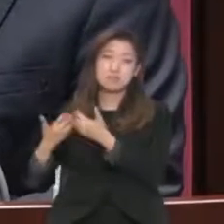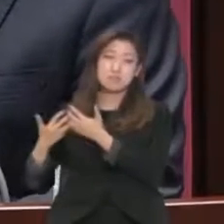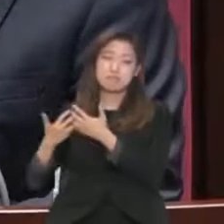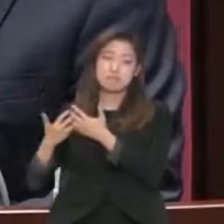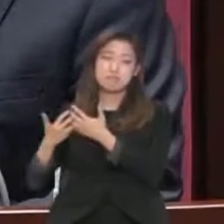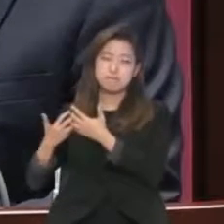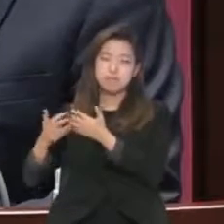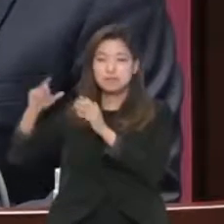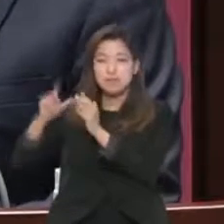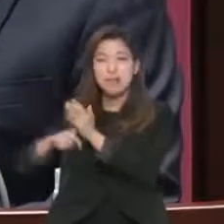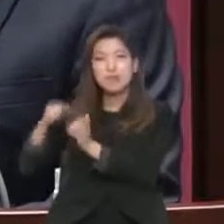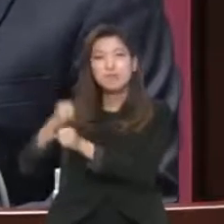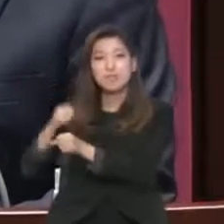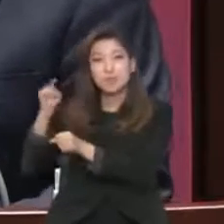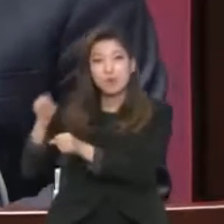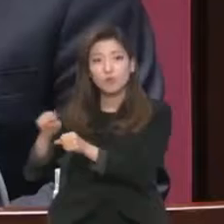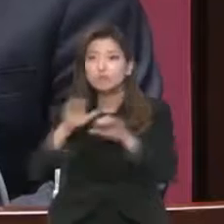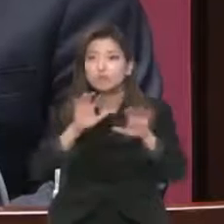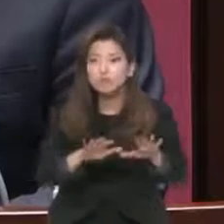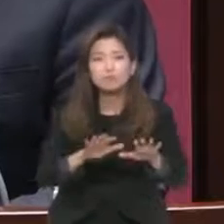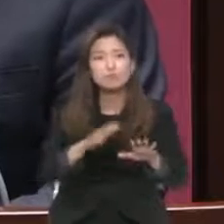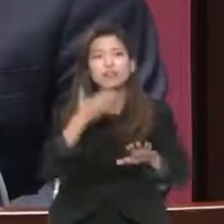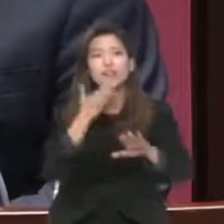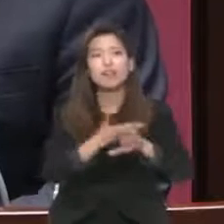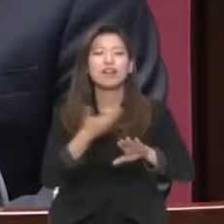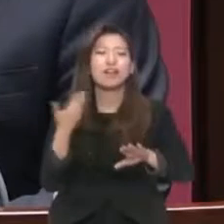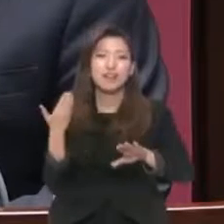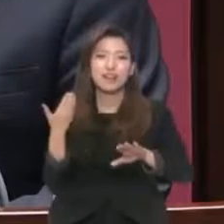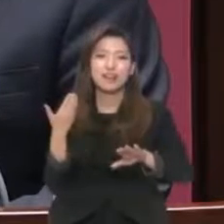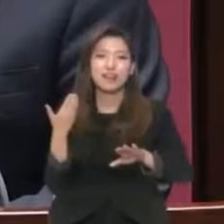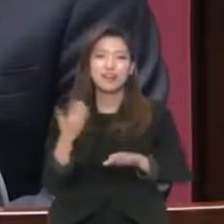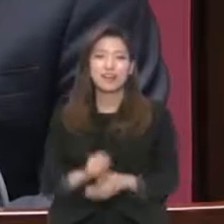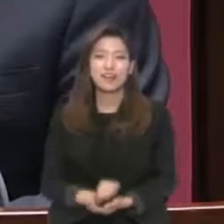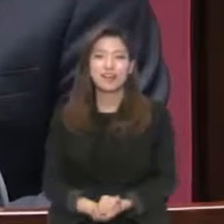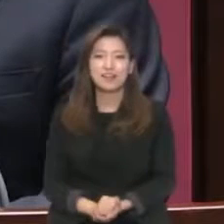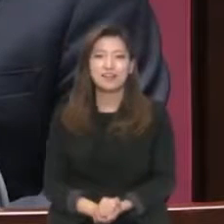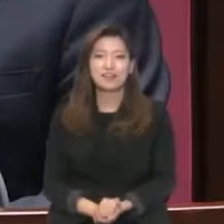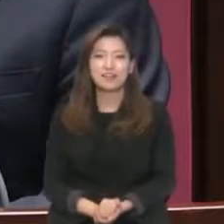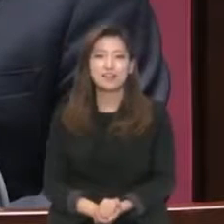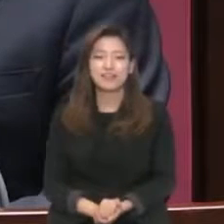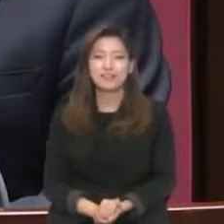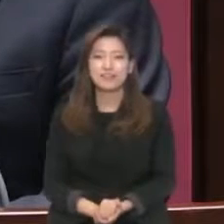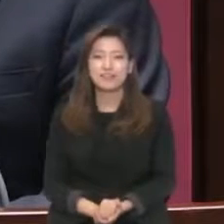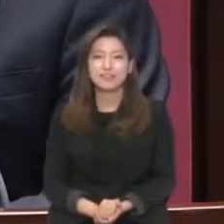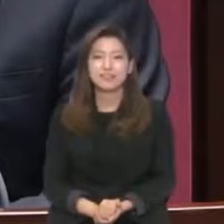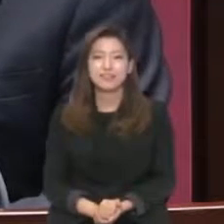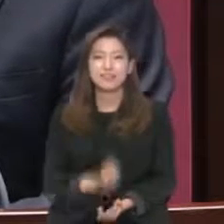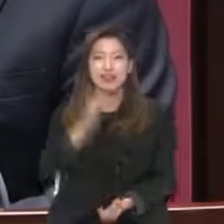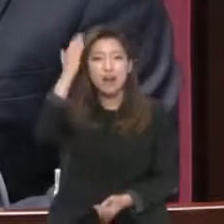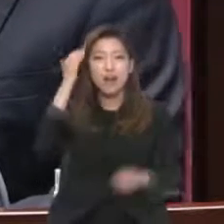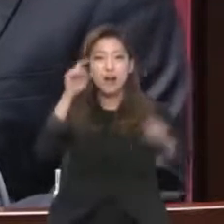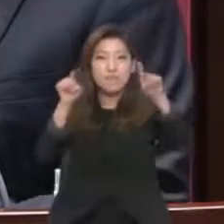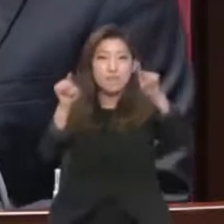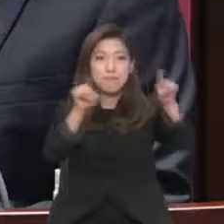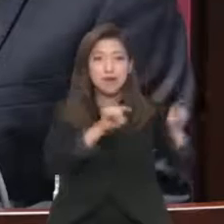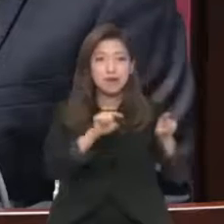다르게 지금 탈냉전의 세계사적 조류 속에서 또 한반도가